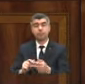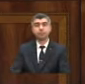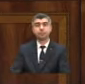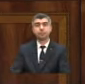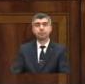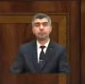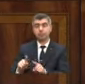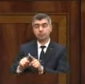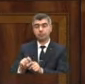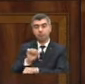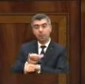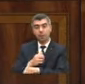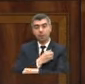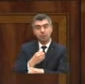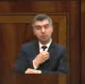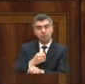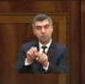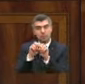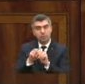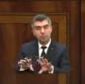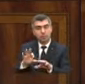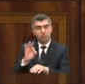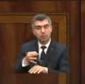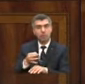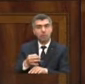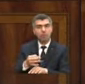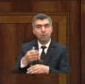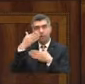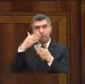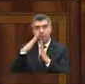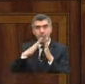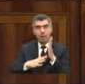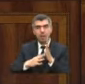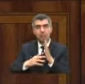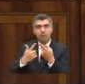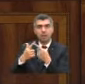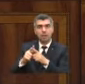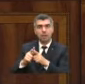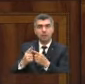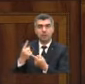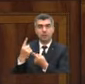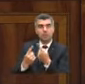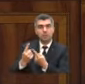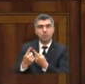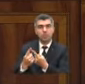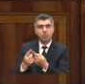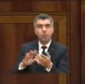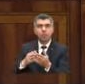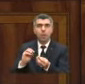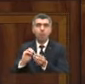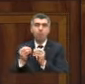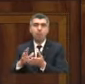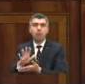وتمويل الحمايه الاجتماعيه، وهذا مهم لان نظام الحمايه الاجتماعيه ببلادنا المعمول به حاليا يعاني من تشتت المفرط وضعف